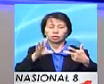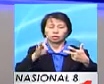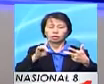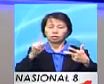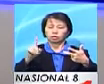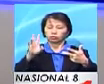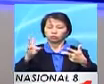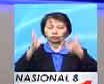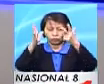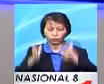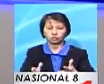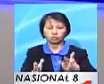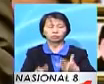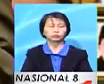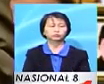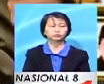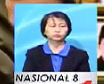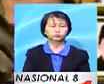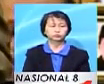735,817 penerima.